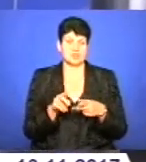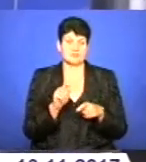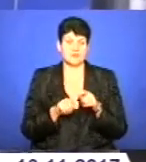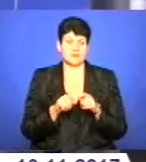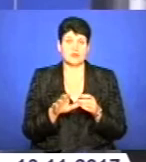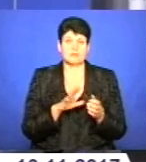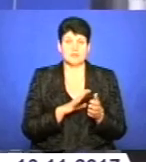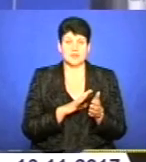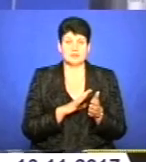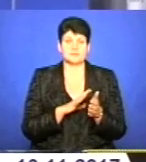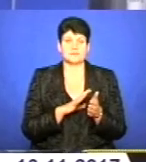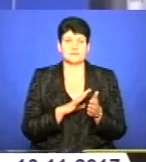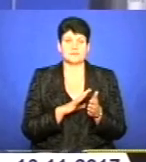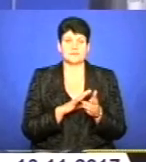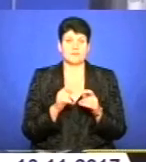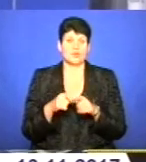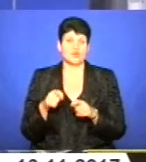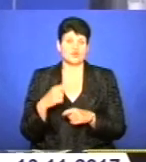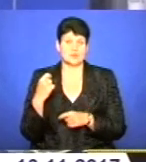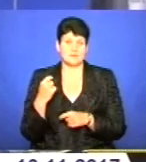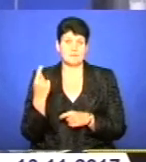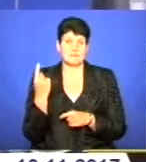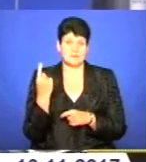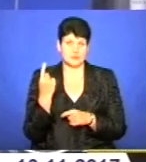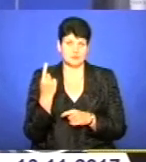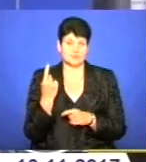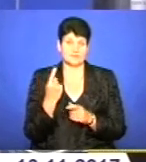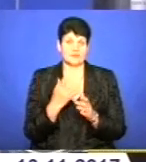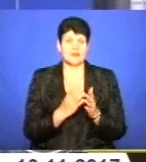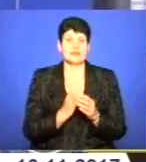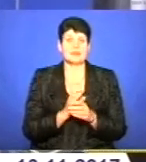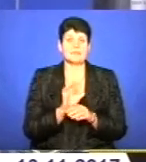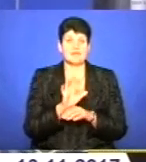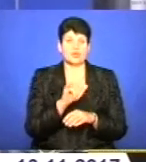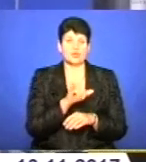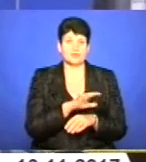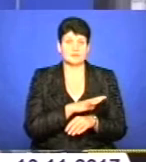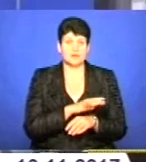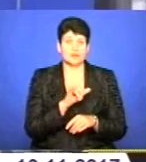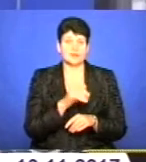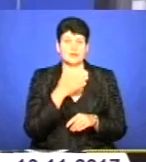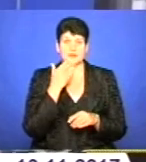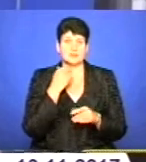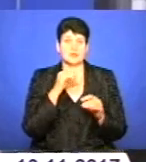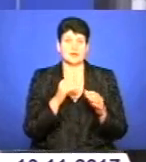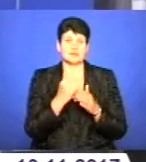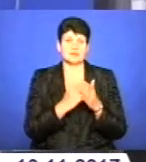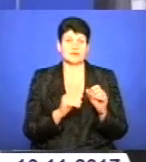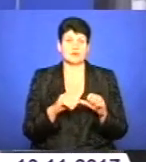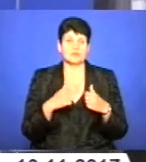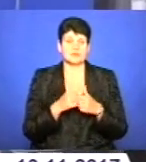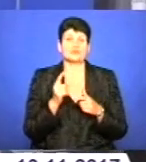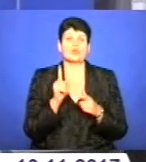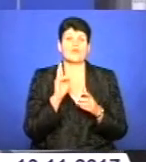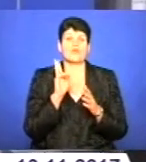були порушення. В першу чергу направлення у них було, але у них не було составу комісії. Хто входить в